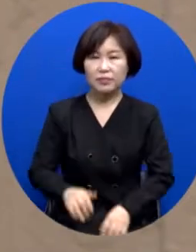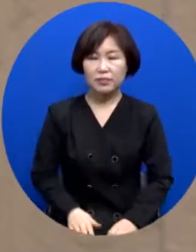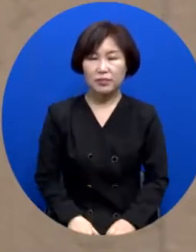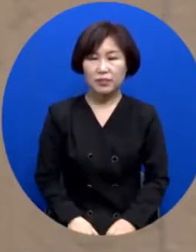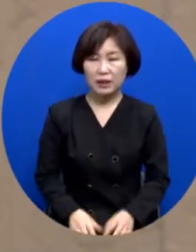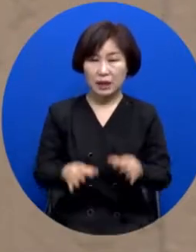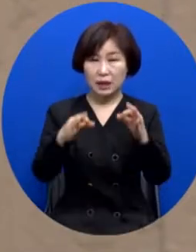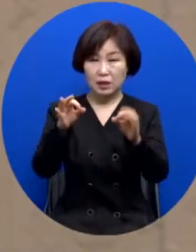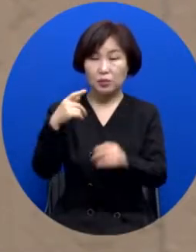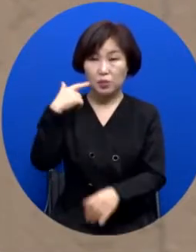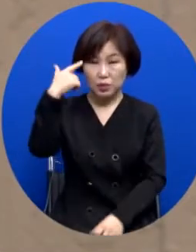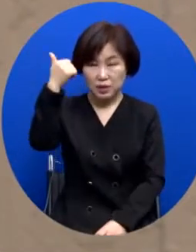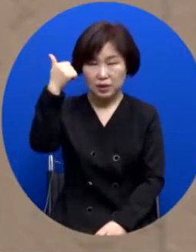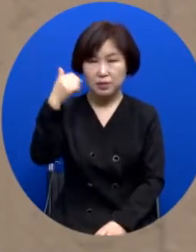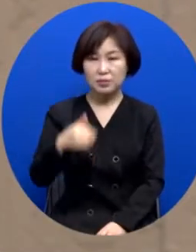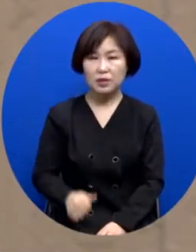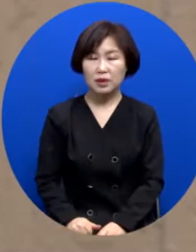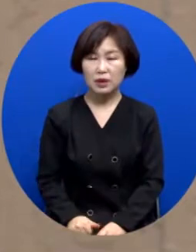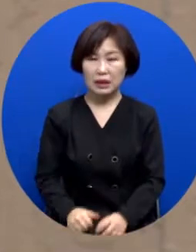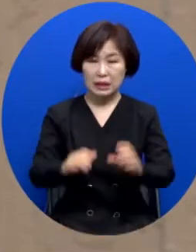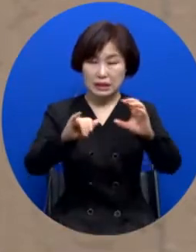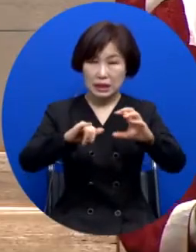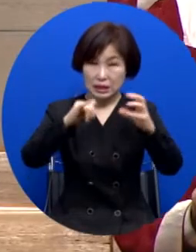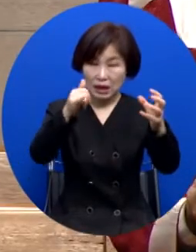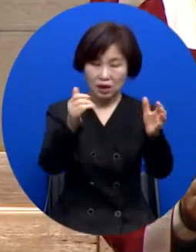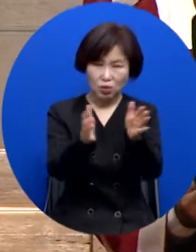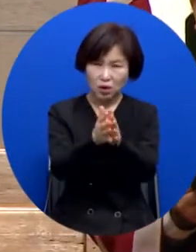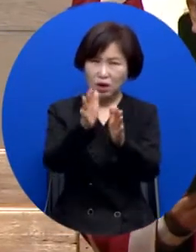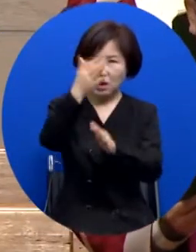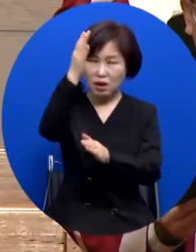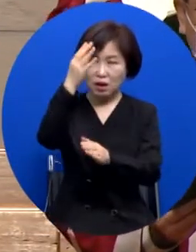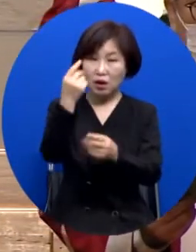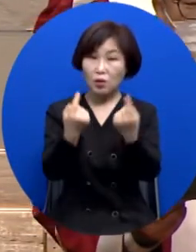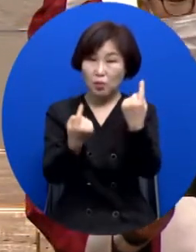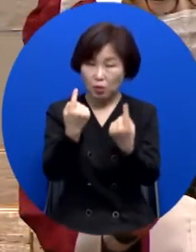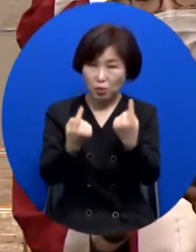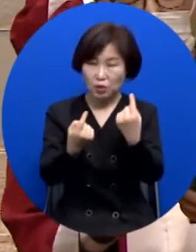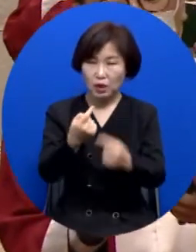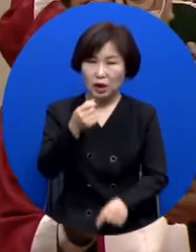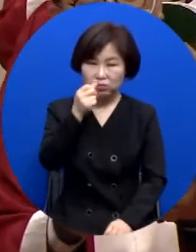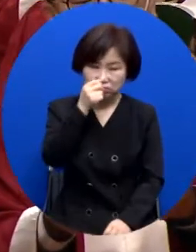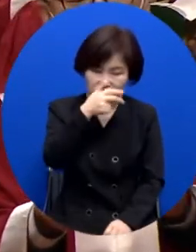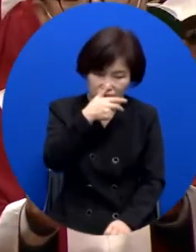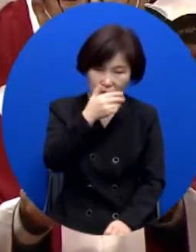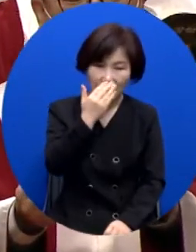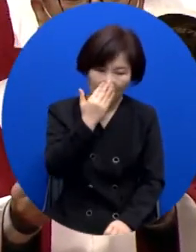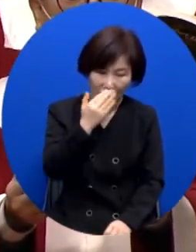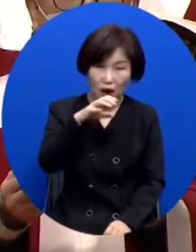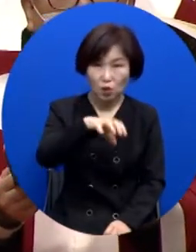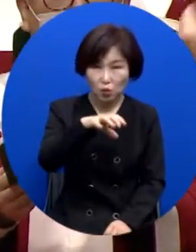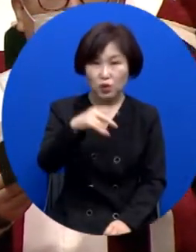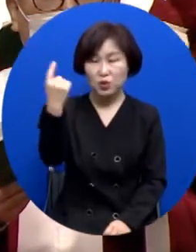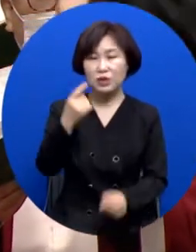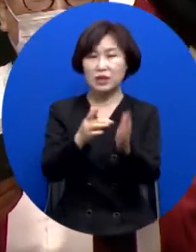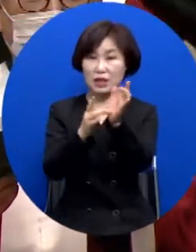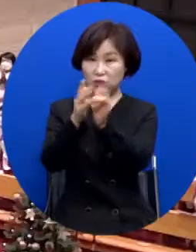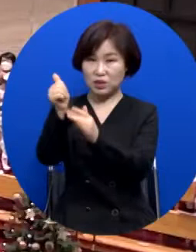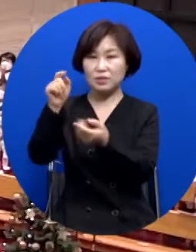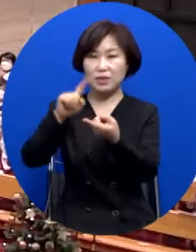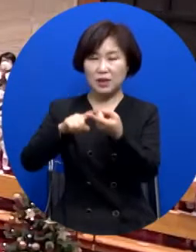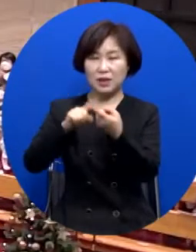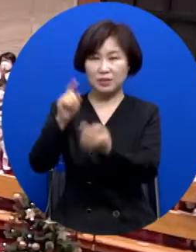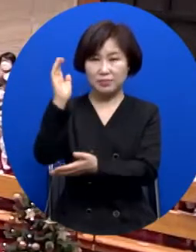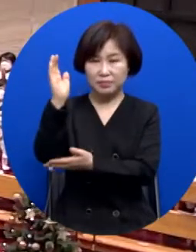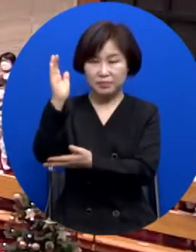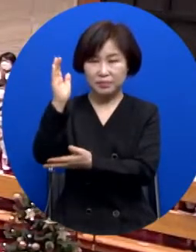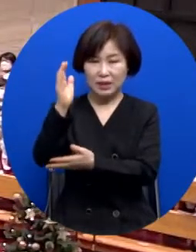영락교회 김문성 목사는 설교에서 세상의 화려함보다 초라함에 집중하신 예수님의 탄생과 삶을 나눴습니다. 오늘날